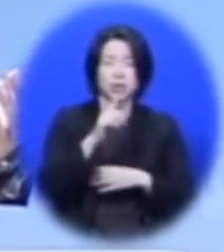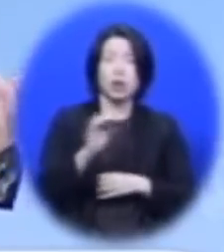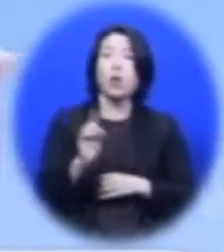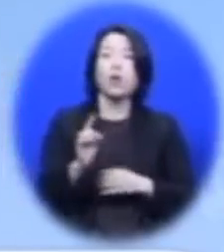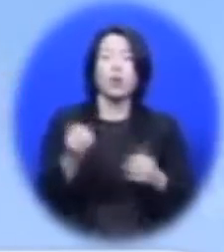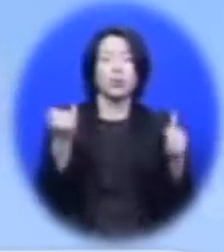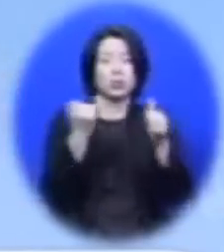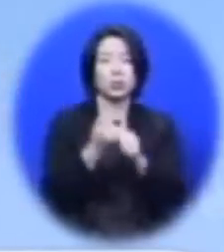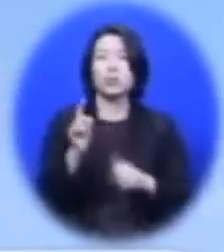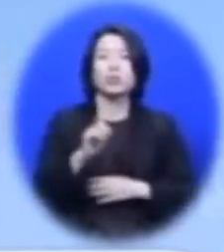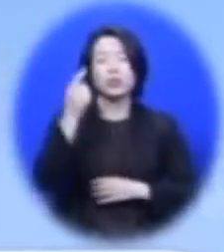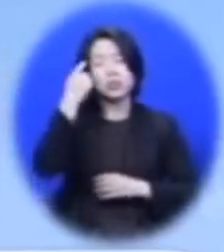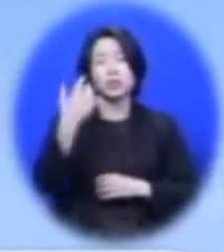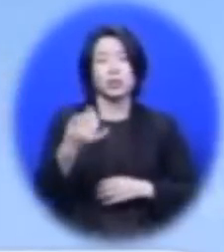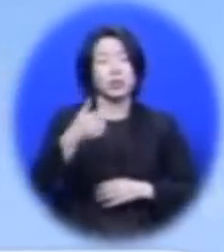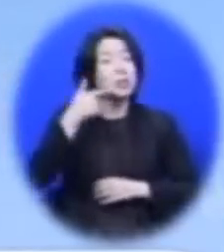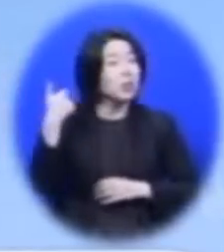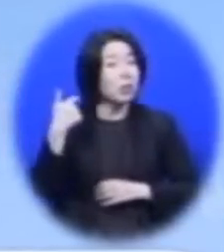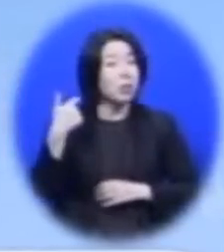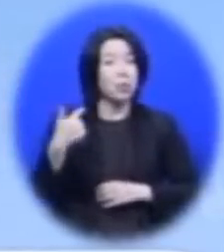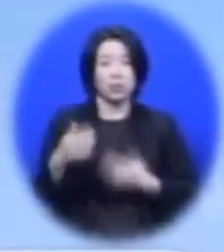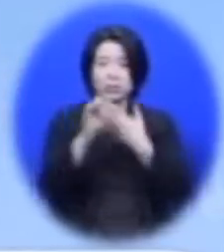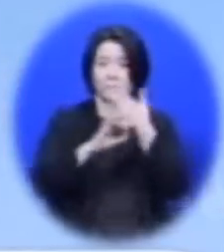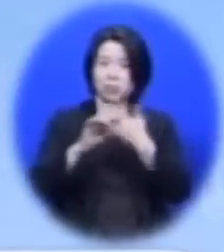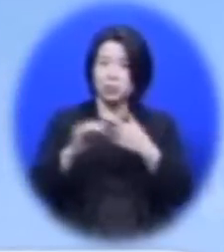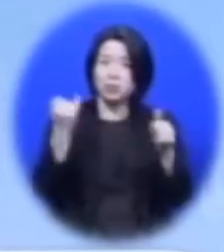해요? 늑대랑 해요? 여우랑 해요?